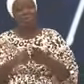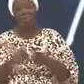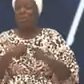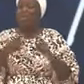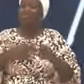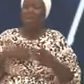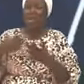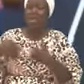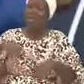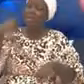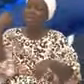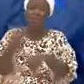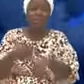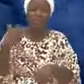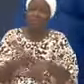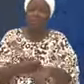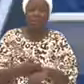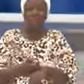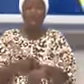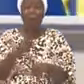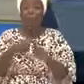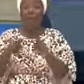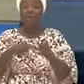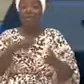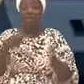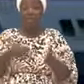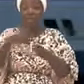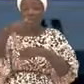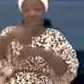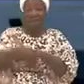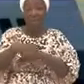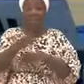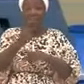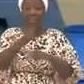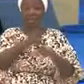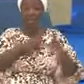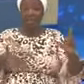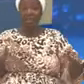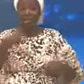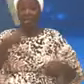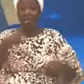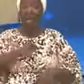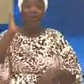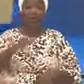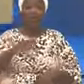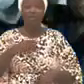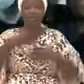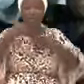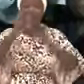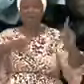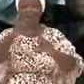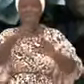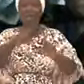pierres le seigneur ce soit dit je le ferai quelqu'un crie je le ferai